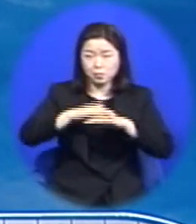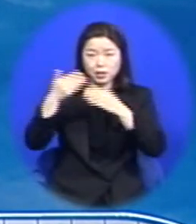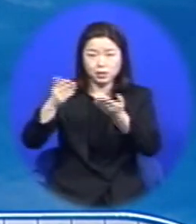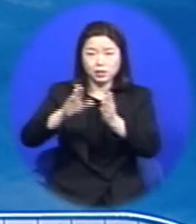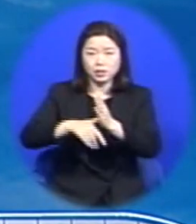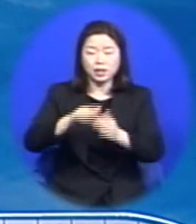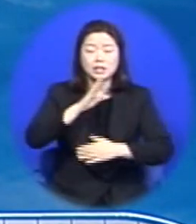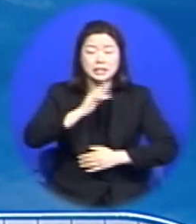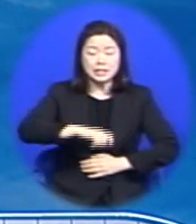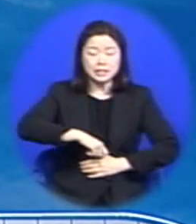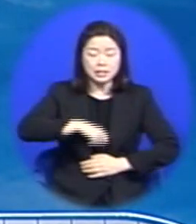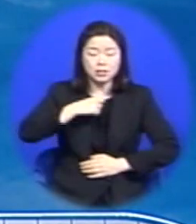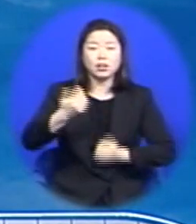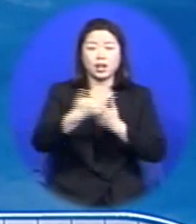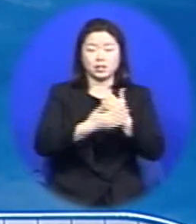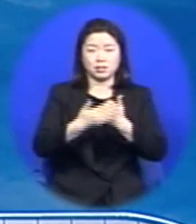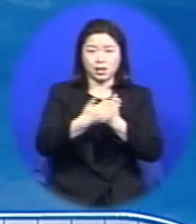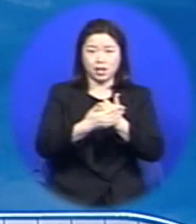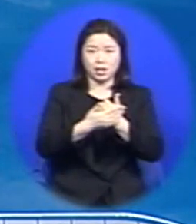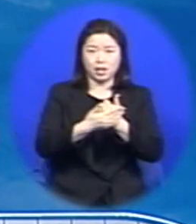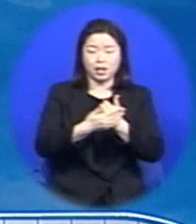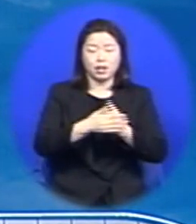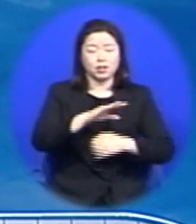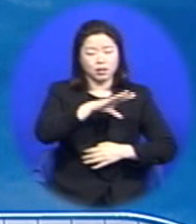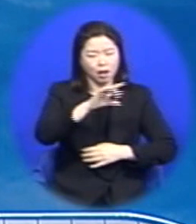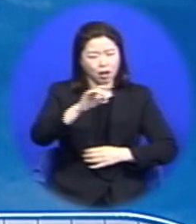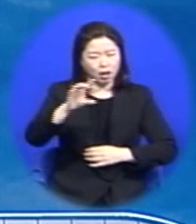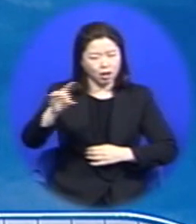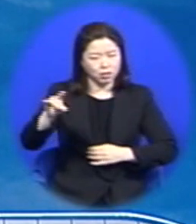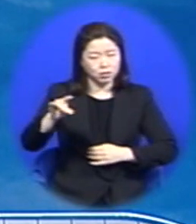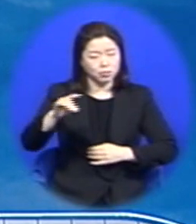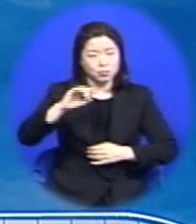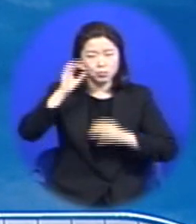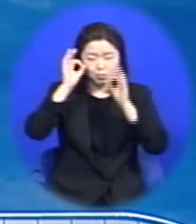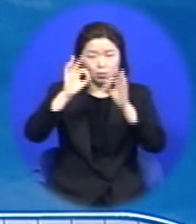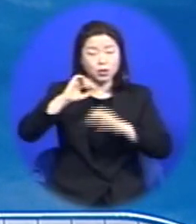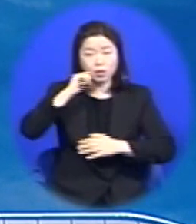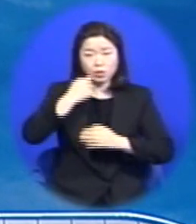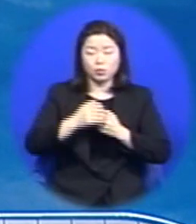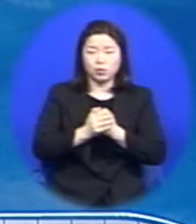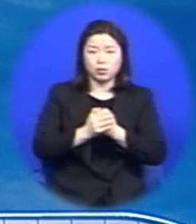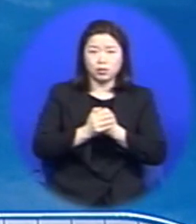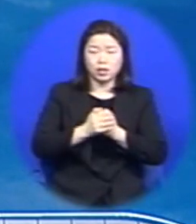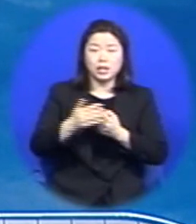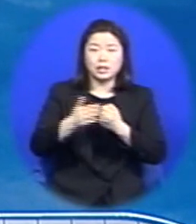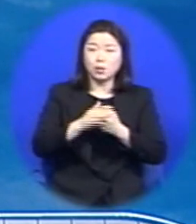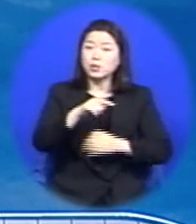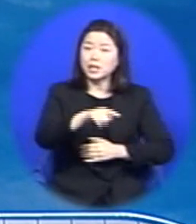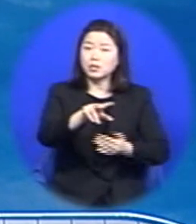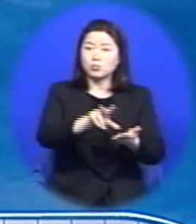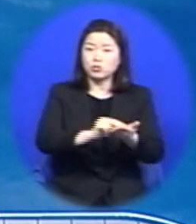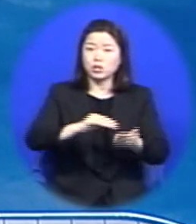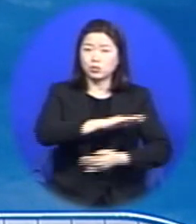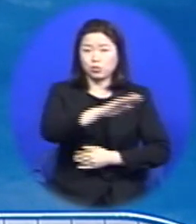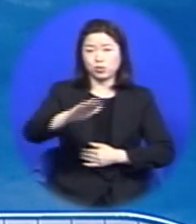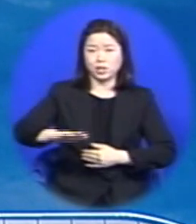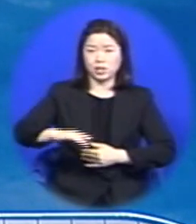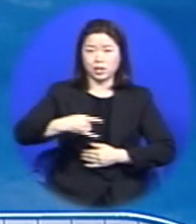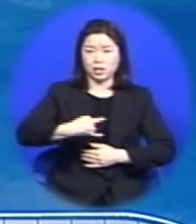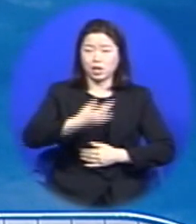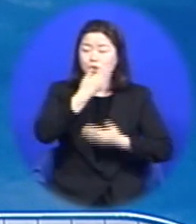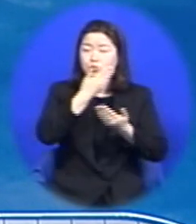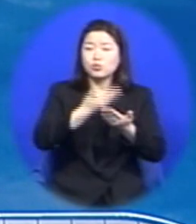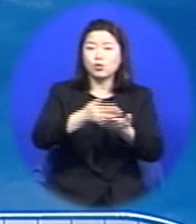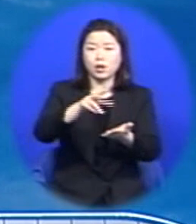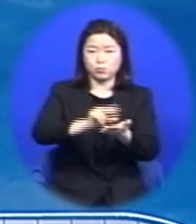은혜, 그건 참 드뭅니다. 그래서 이 문제는 우리에게 굉장히 중요한 문제입니다.